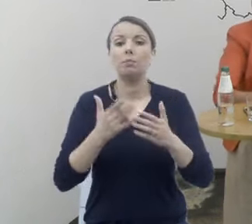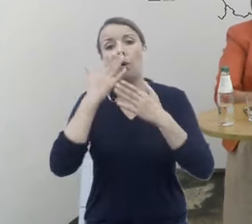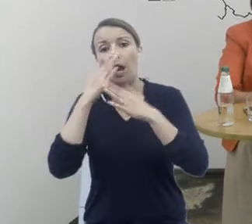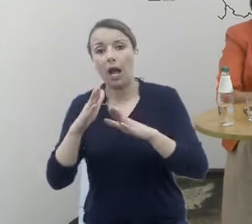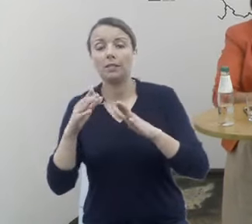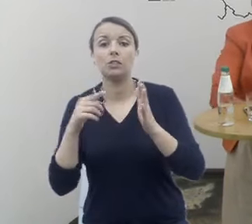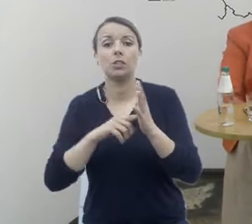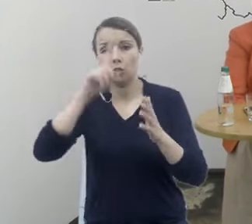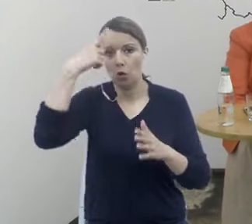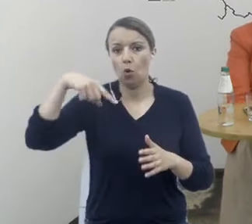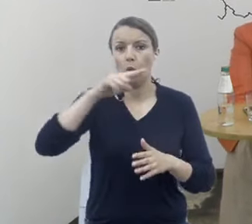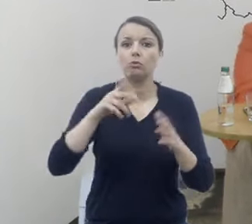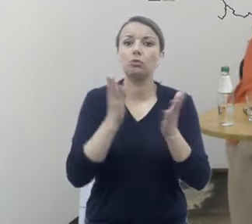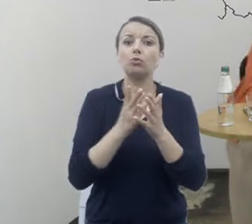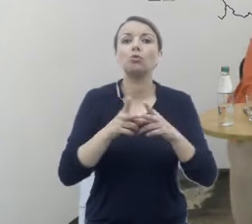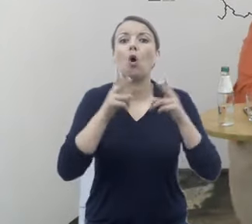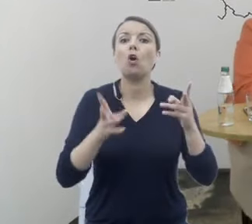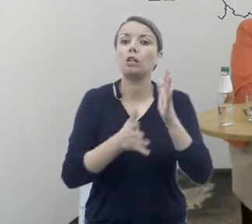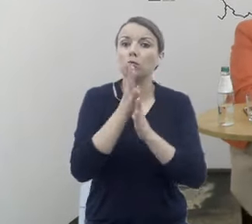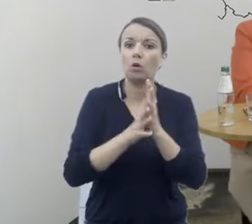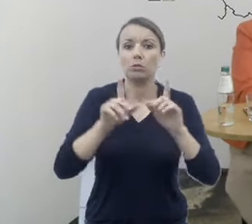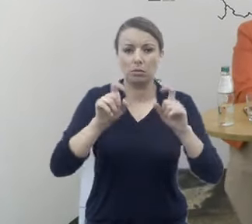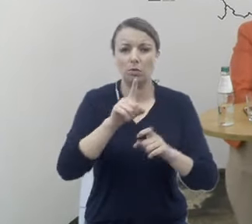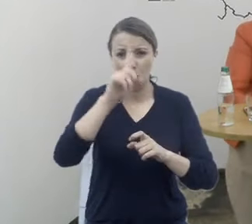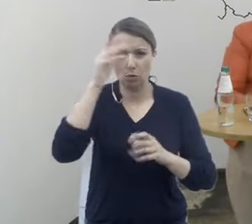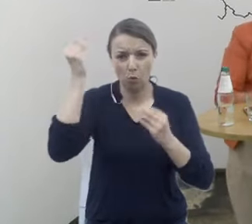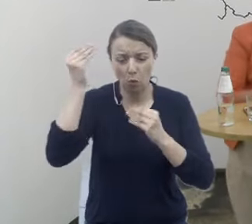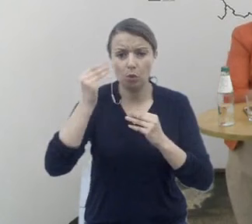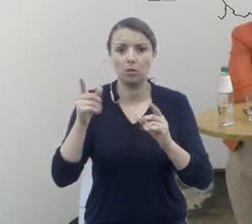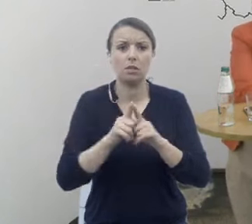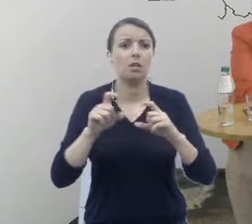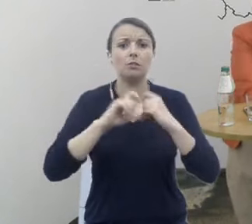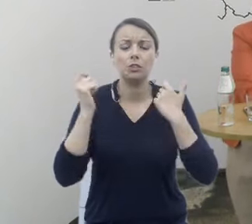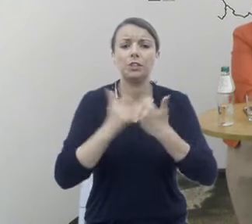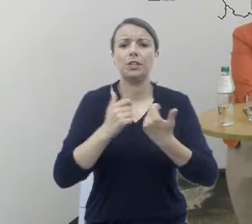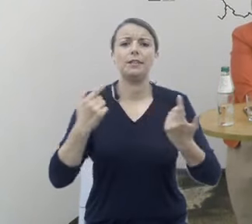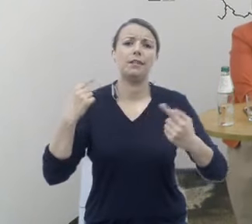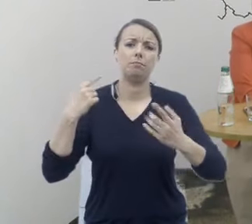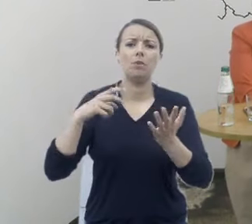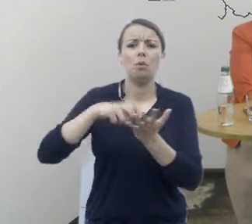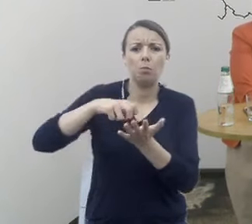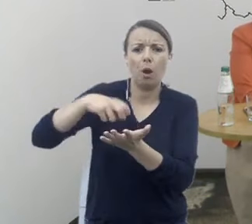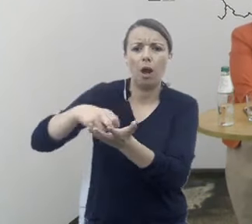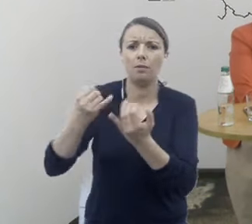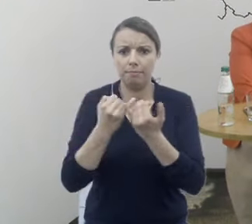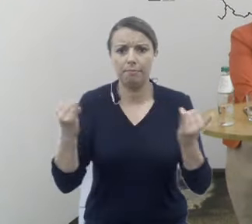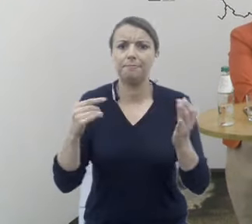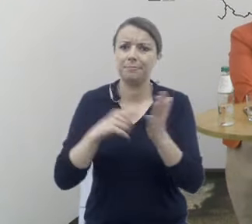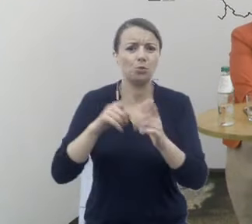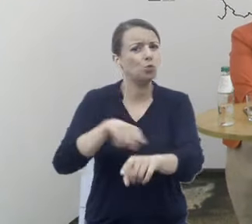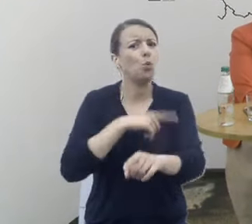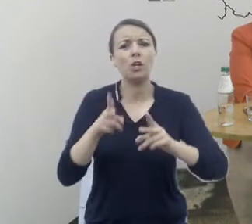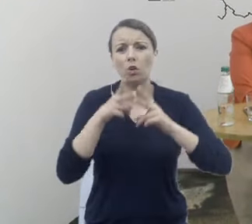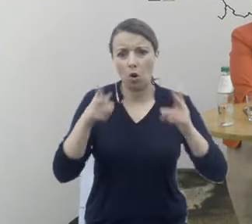czasów wojny uczą się tego, tak? Na tych wszystkich procesach. To jest długi okres, żeby tą strategię wypracować. Natomiast też wydaje mi